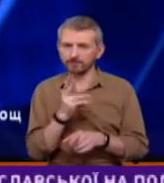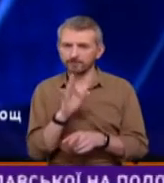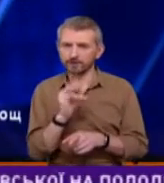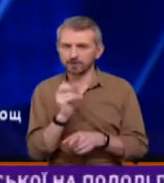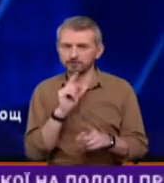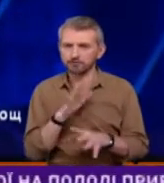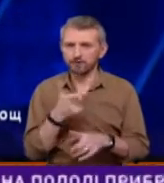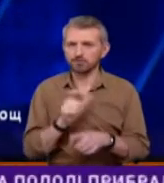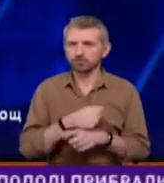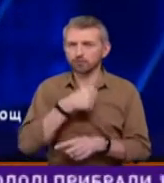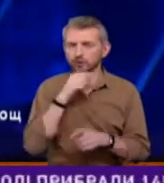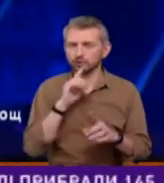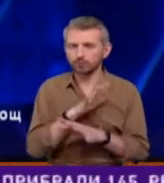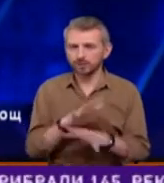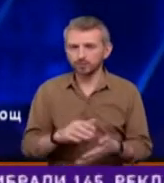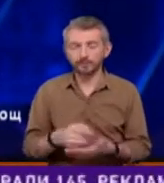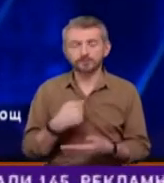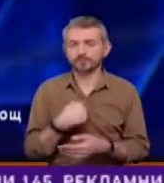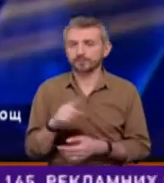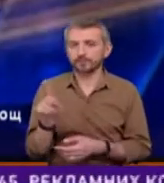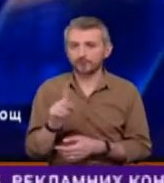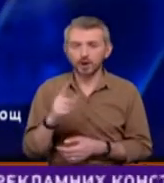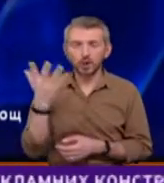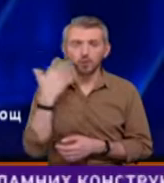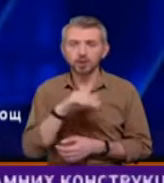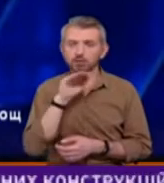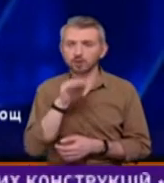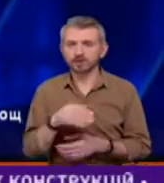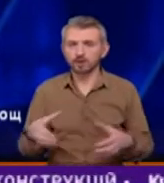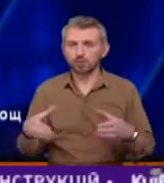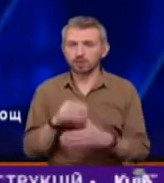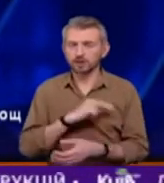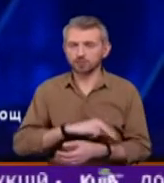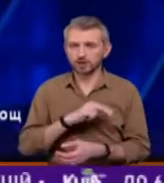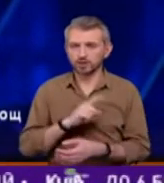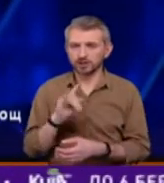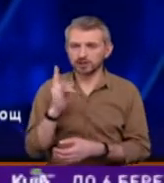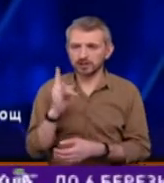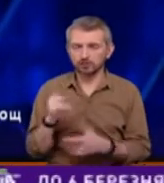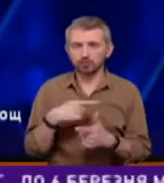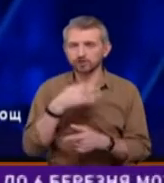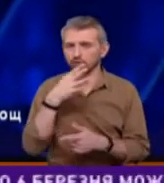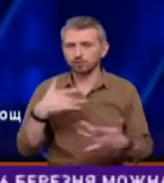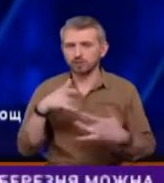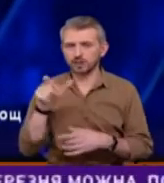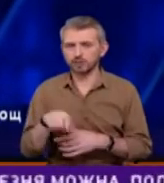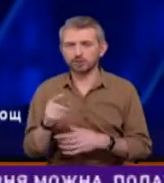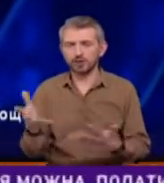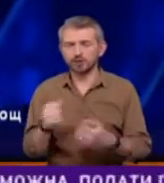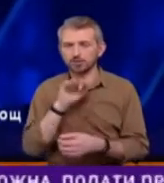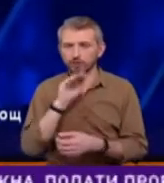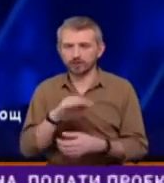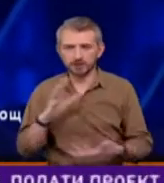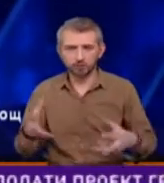пісню. Але я до чого говорю, що коли професійна команда працює з дитиною чи з любим артистом, вона отримує